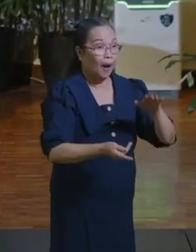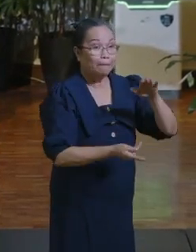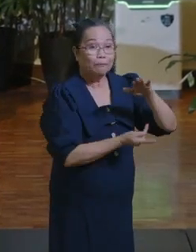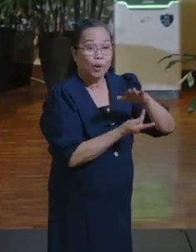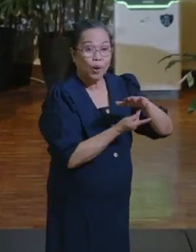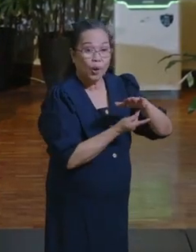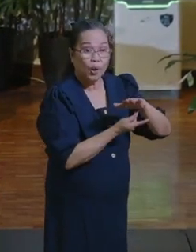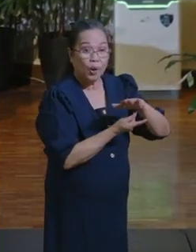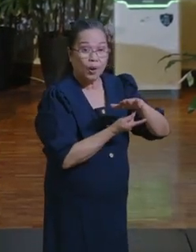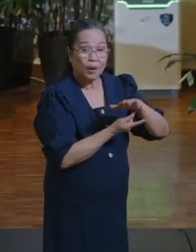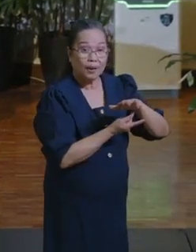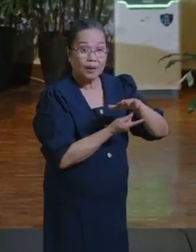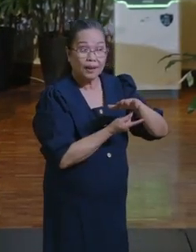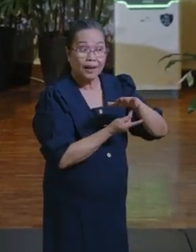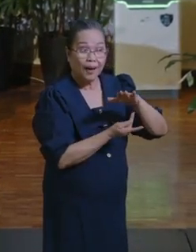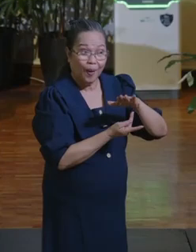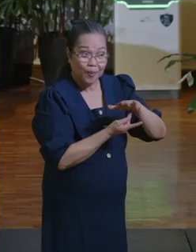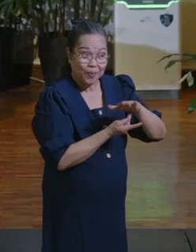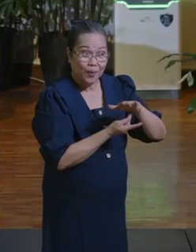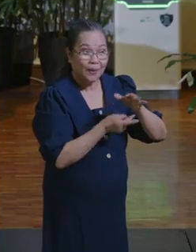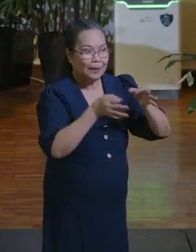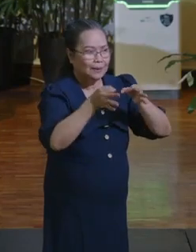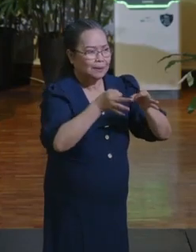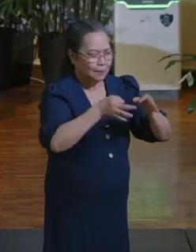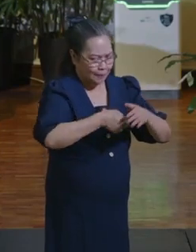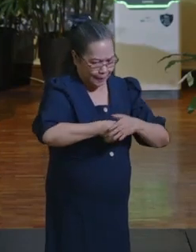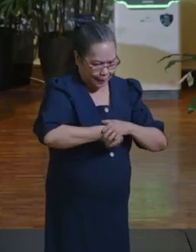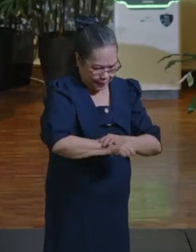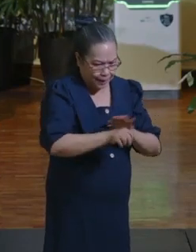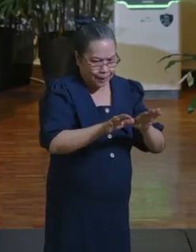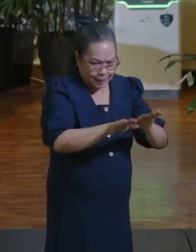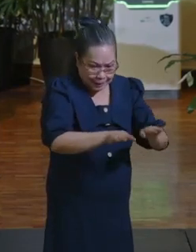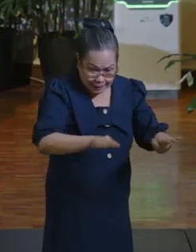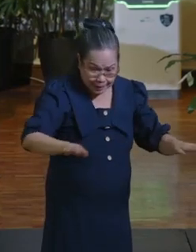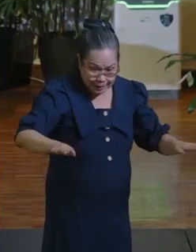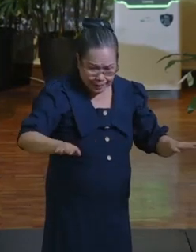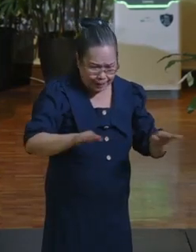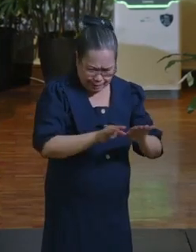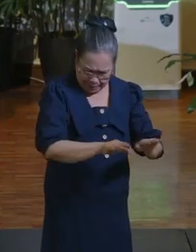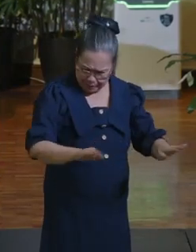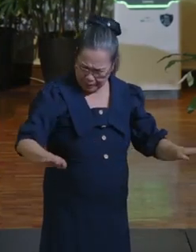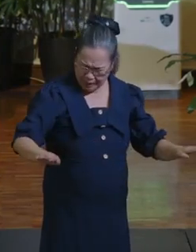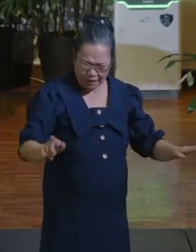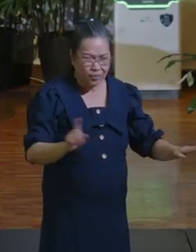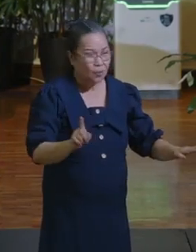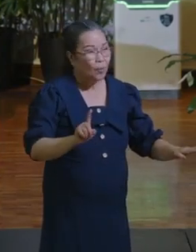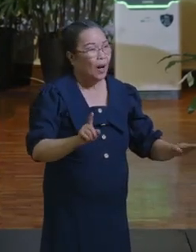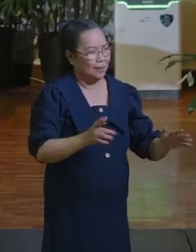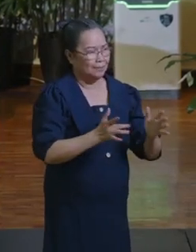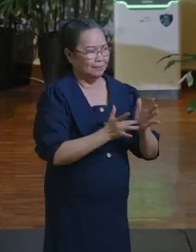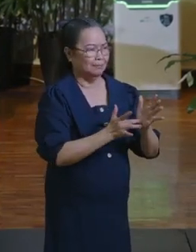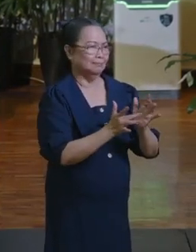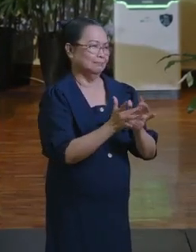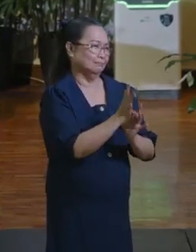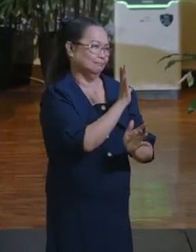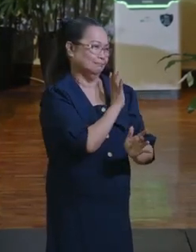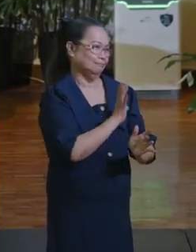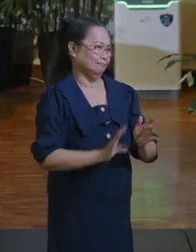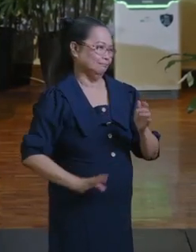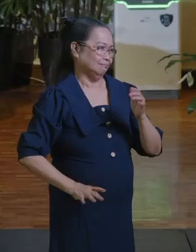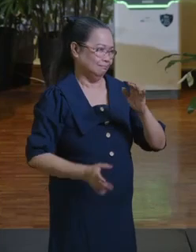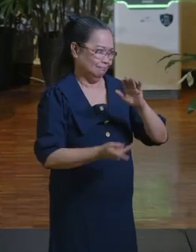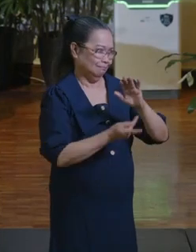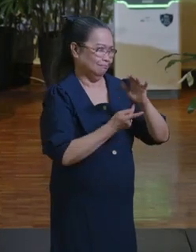nung offspring, alam na natin, sa Galatians 3:16, yung offspring na yun ay si Jesus Christ.